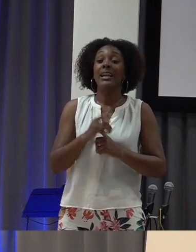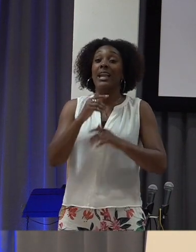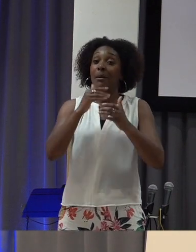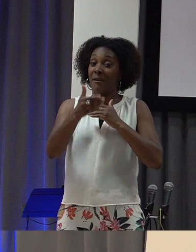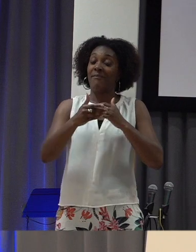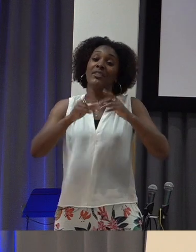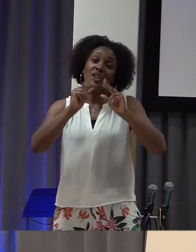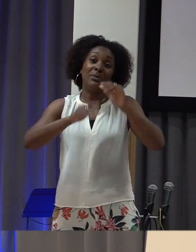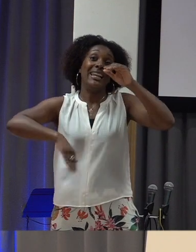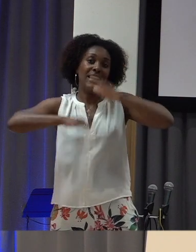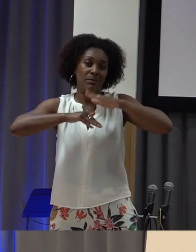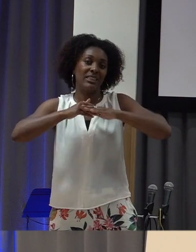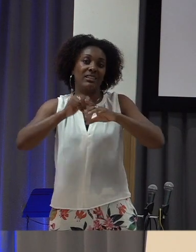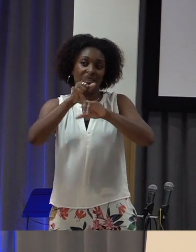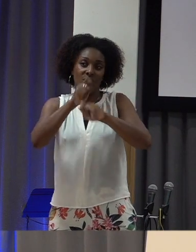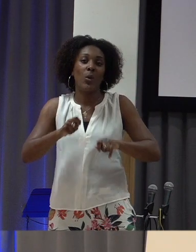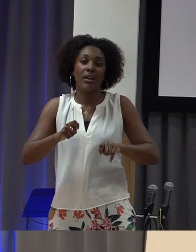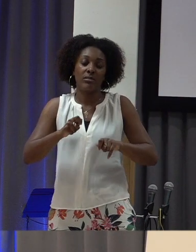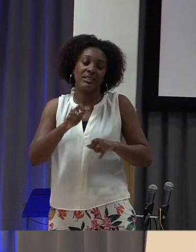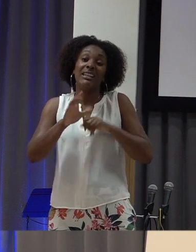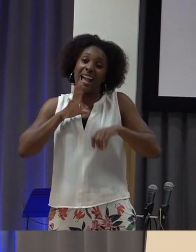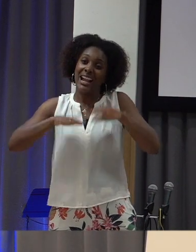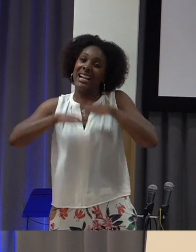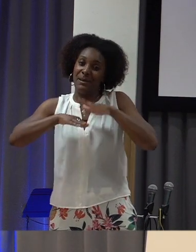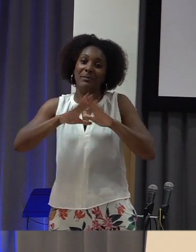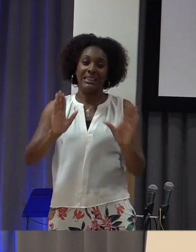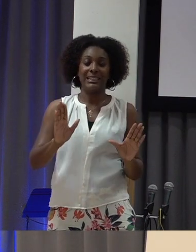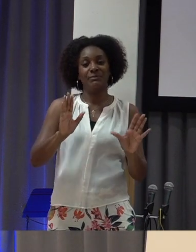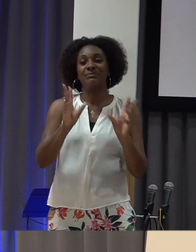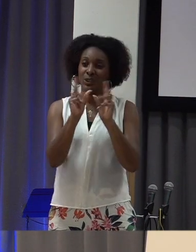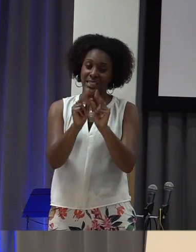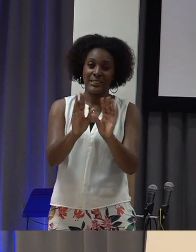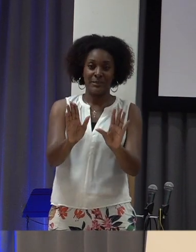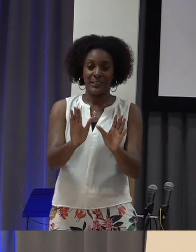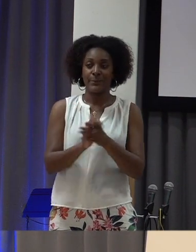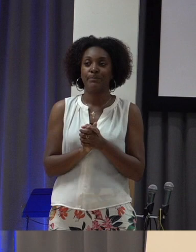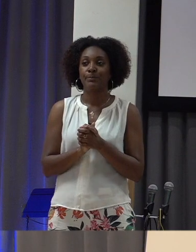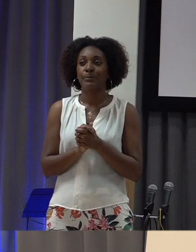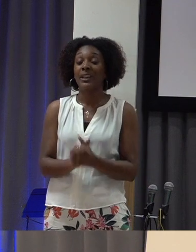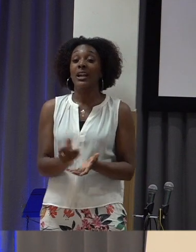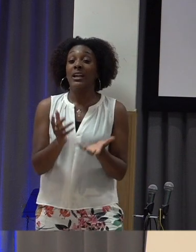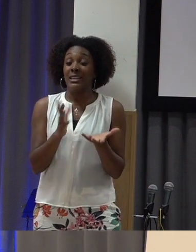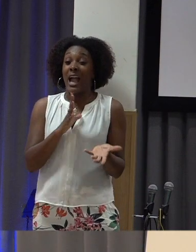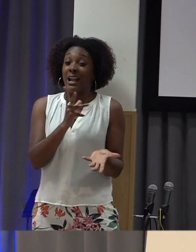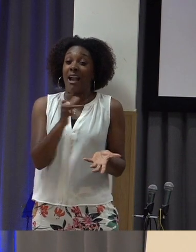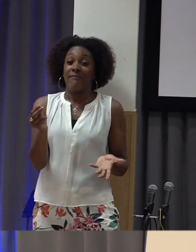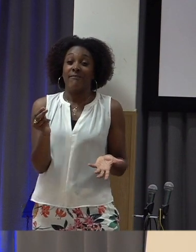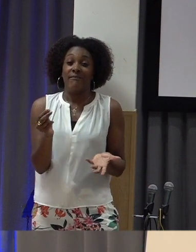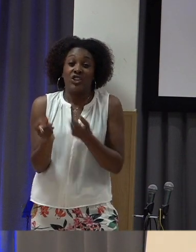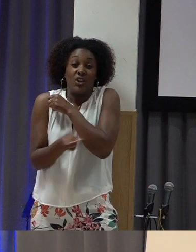tolérance. Je crois que les chrétiens doivent voir là une grave tentation dans ce que je viens de